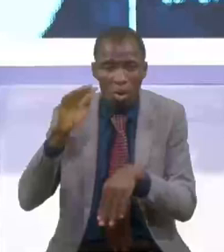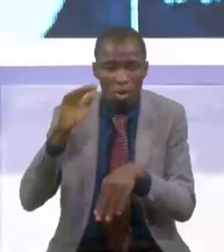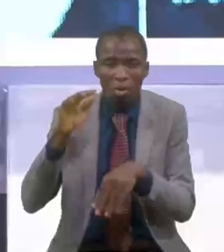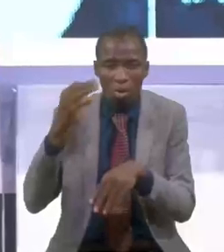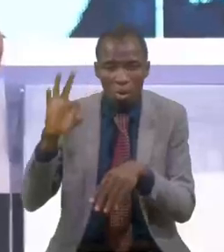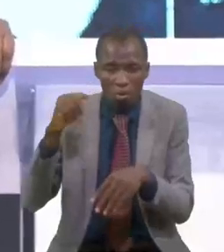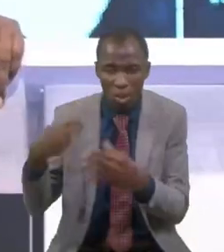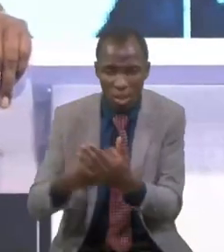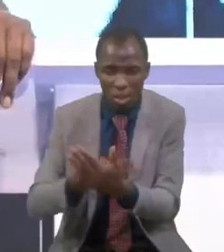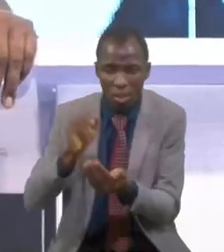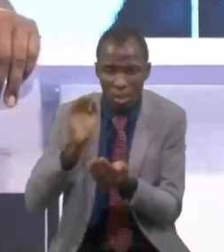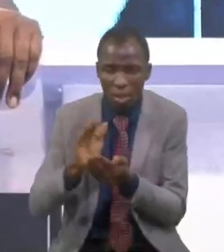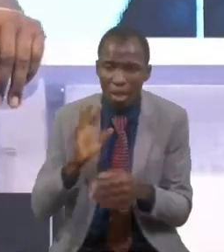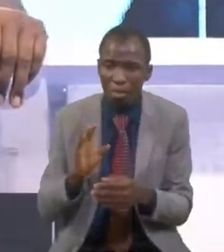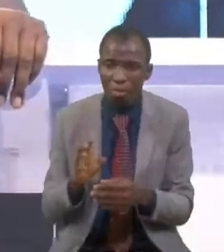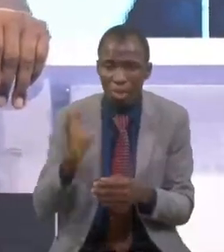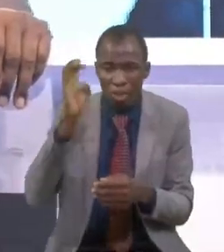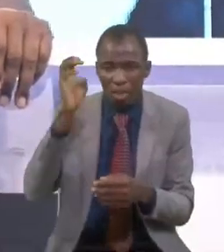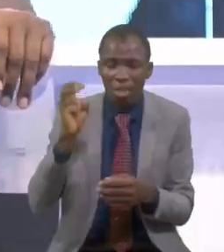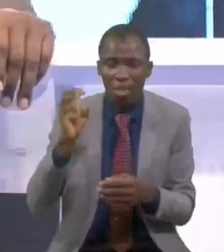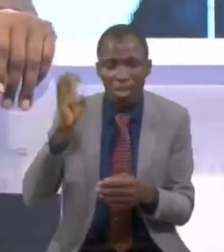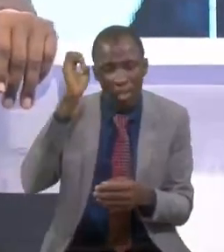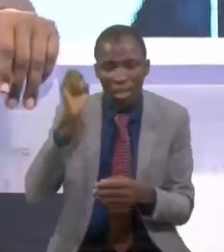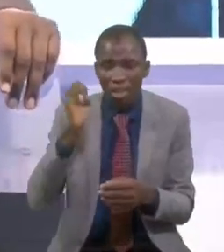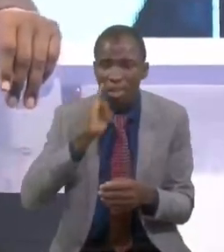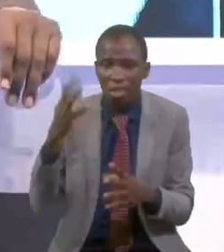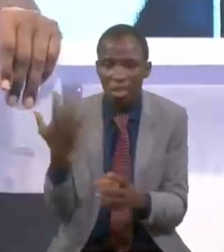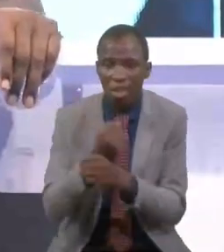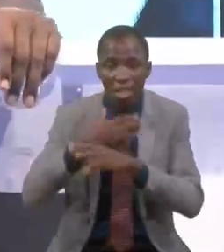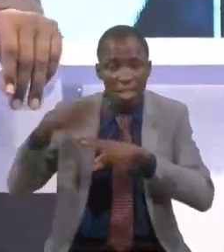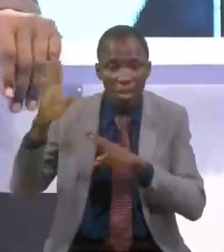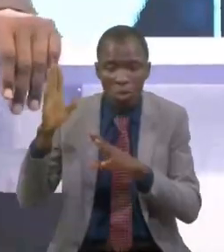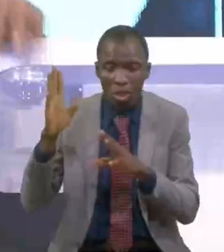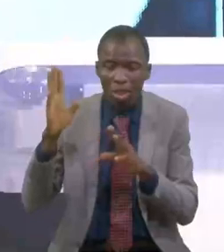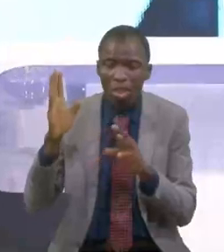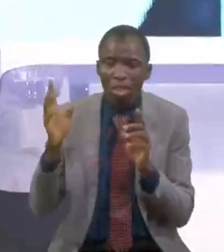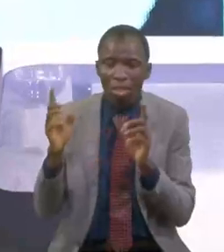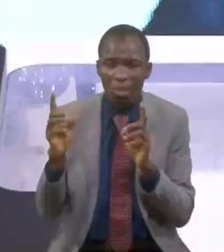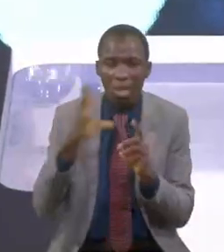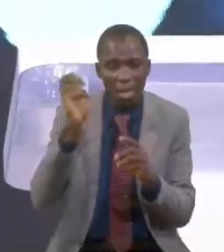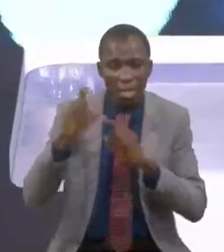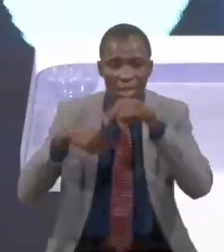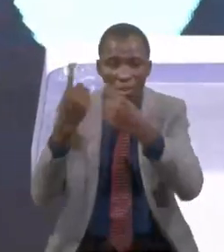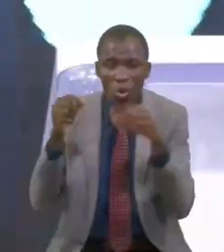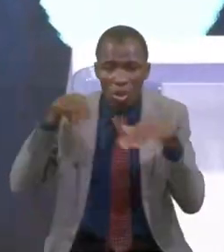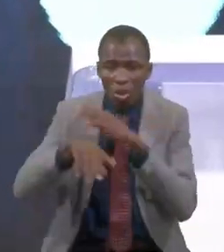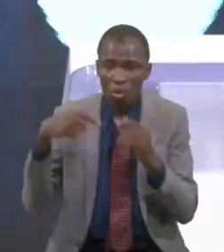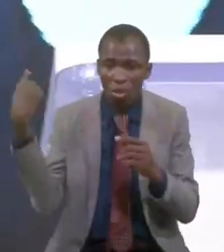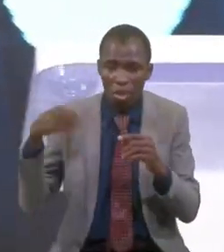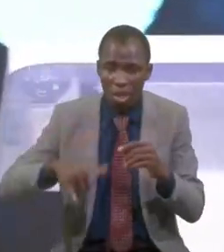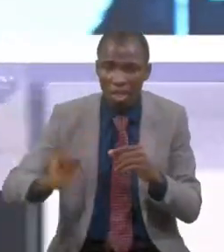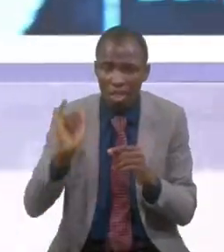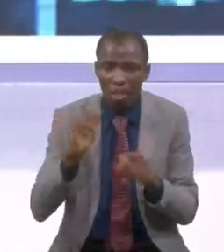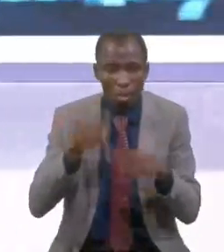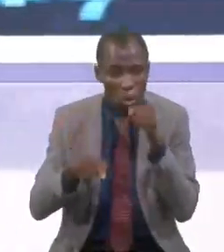l'Agneau alors il il t'emporte et tu vas à l'éternité à l'autre bord mais toi là mais